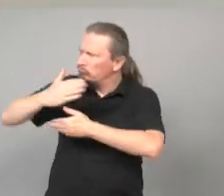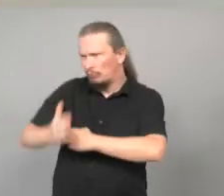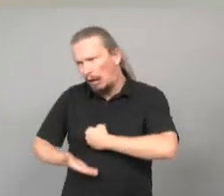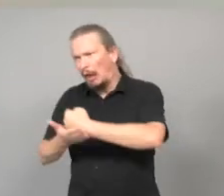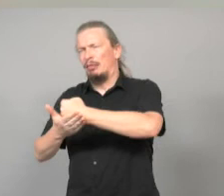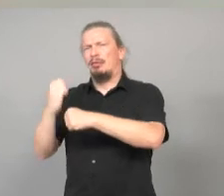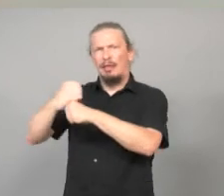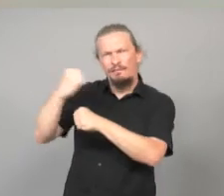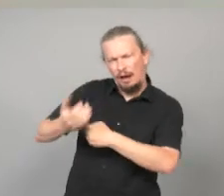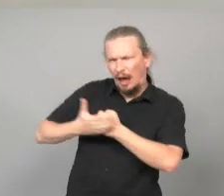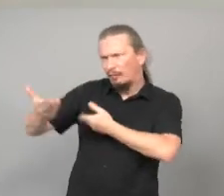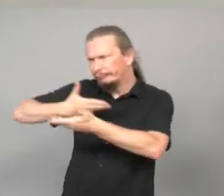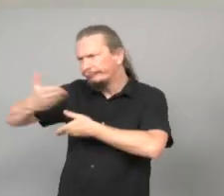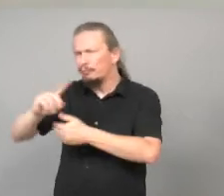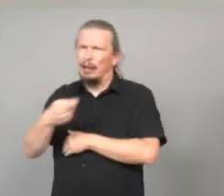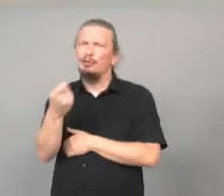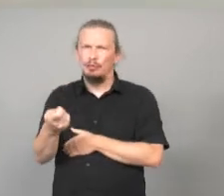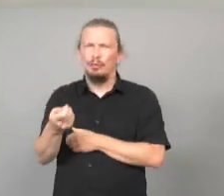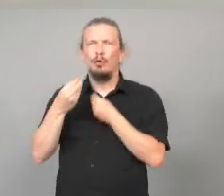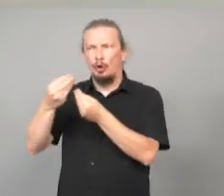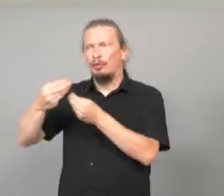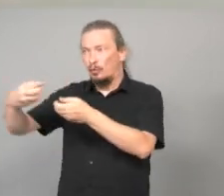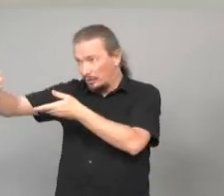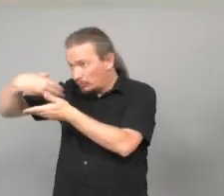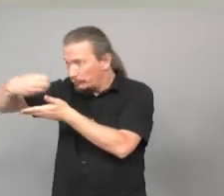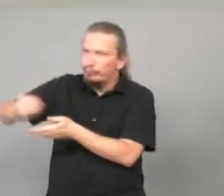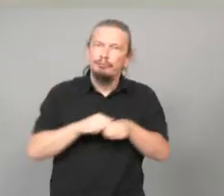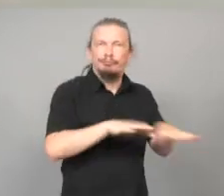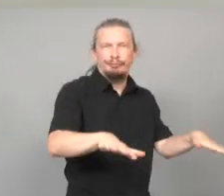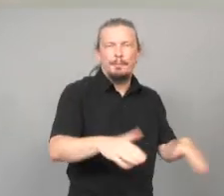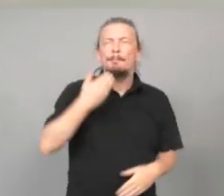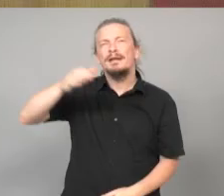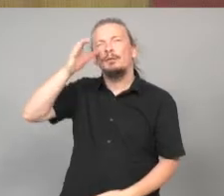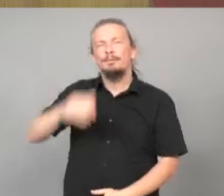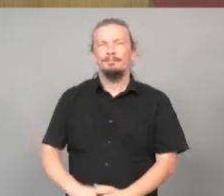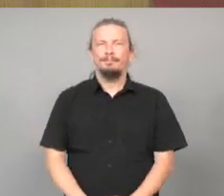au mieux dans leurs travaux et afin, bien entendu, de les relayer ici. Je vous remercie pour votre écoute.